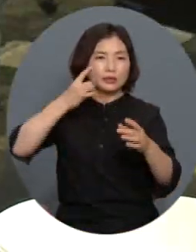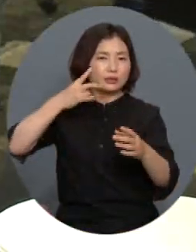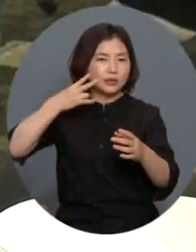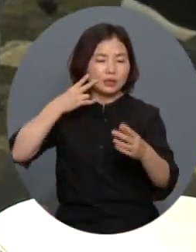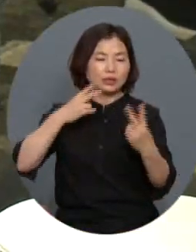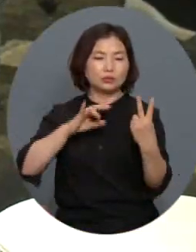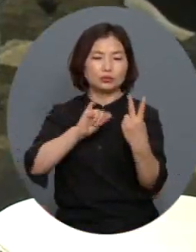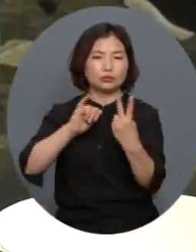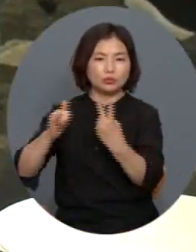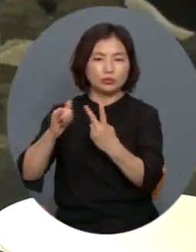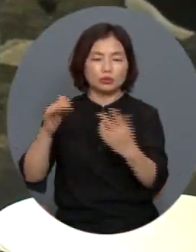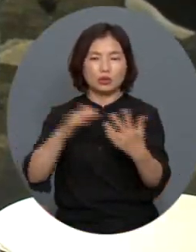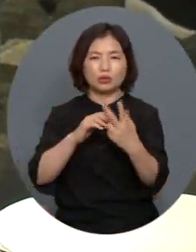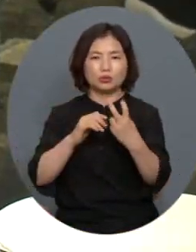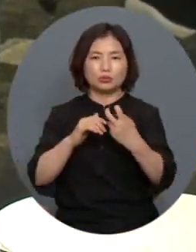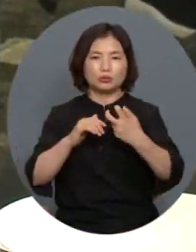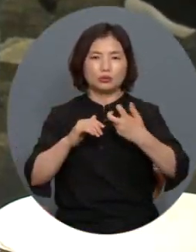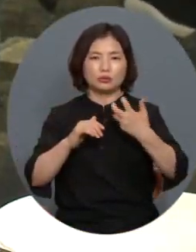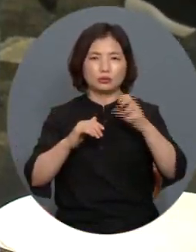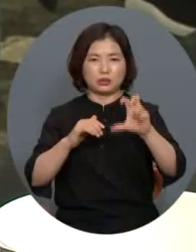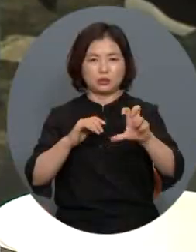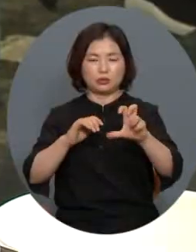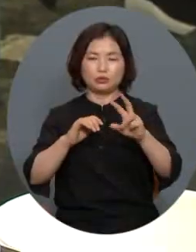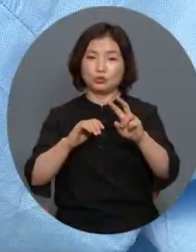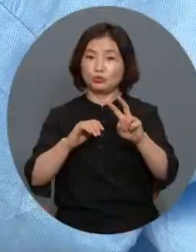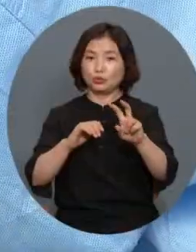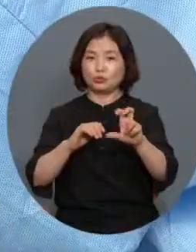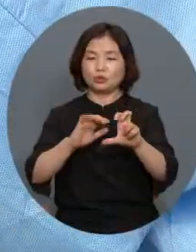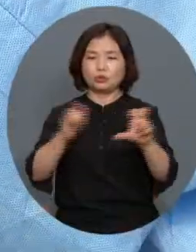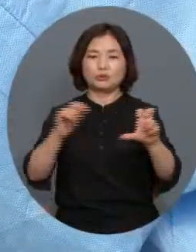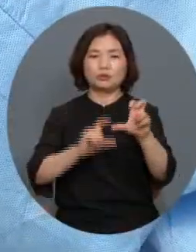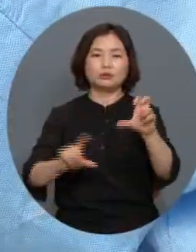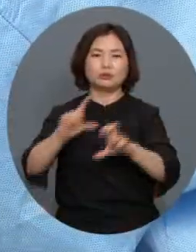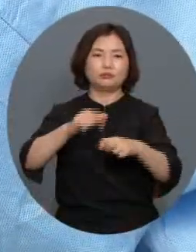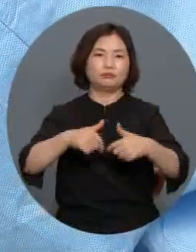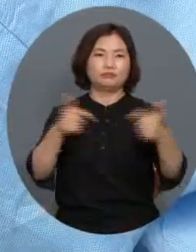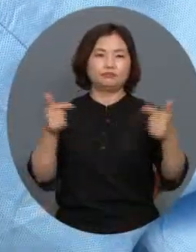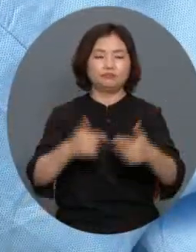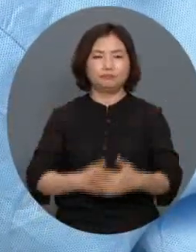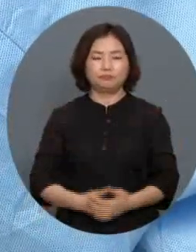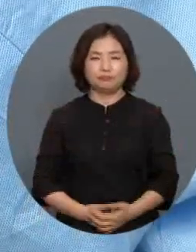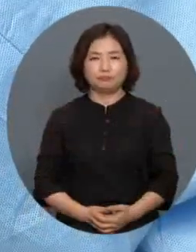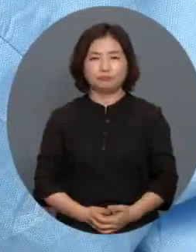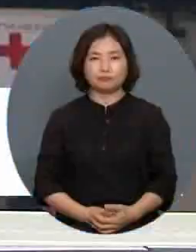각각 2명 등 25명의 확진자가 더 나왔습니다. MBC 뉴스 양관입니다.